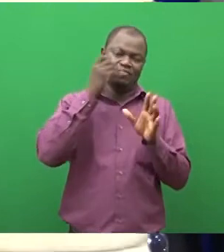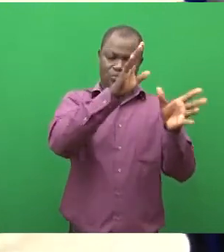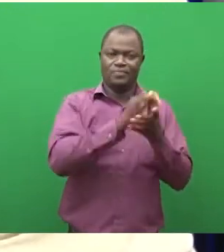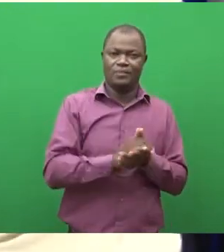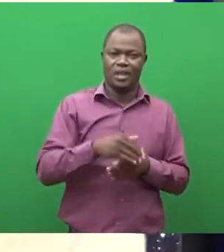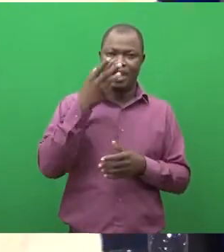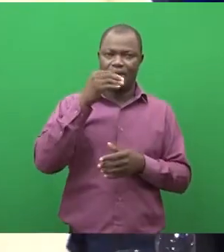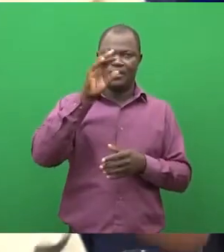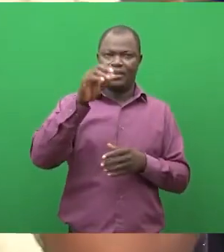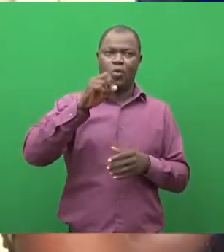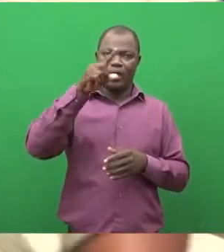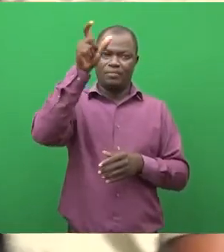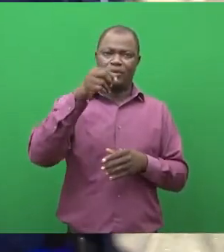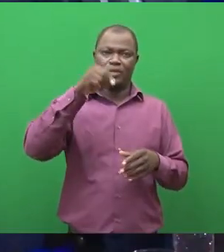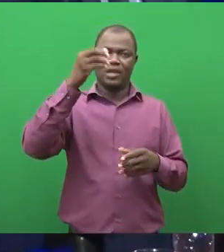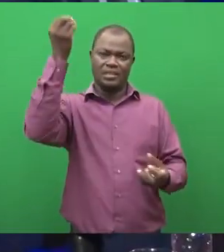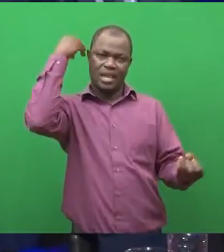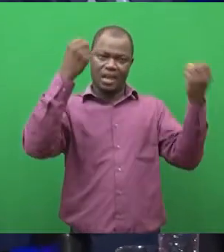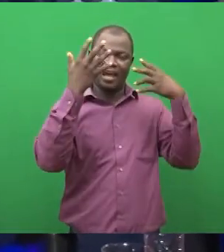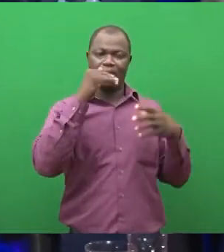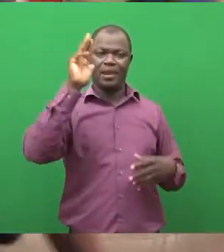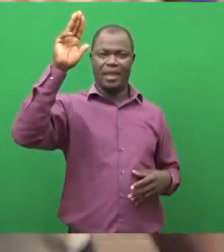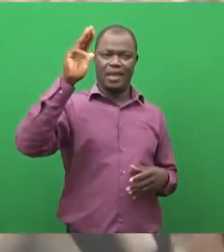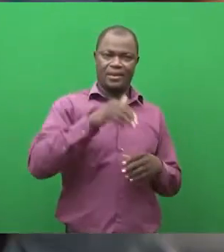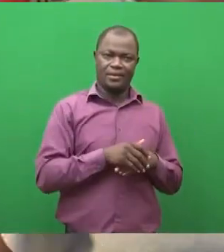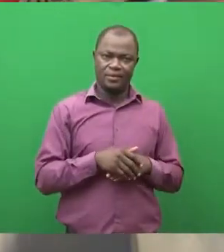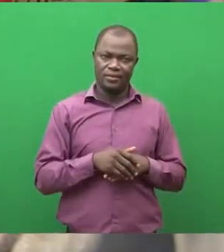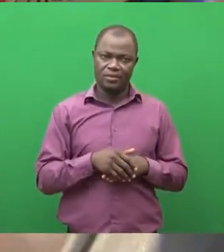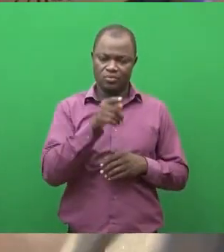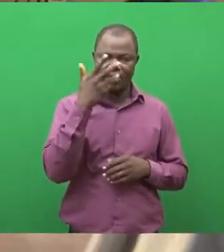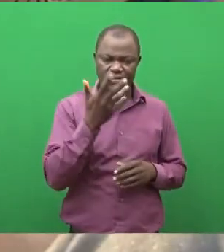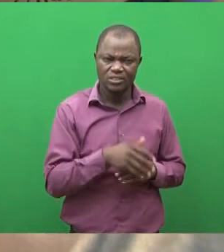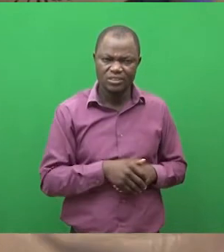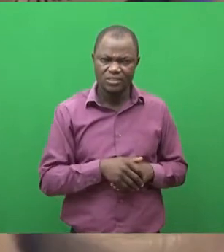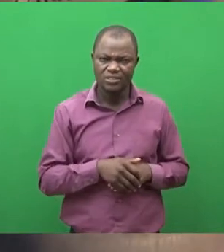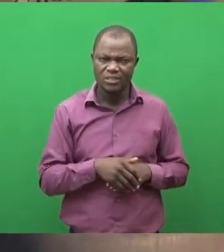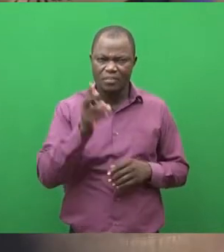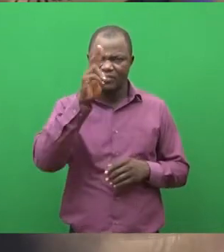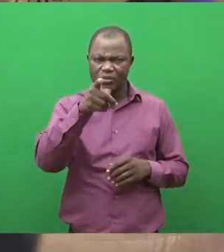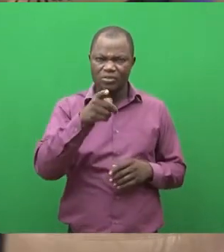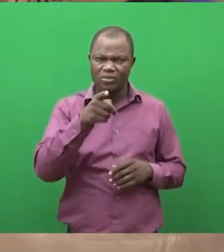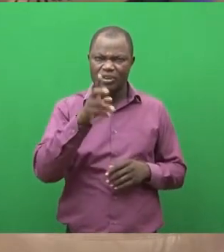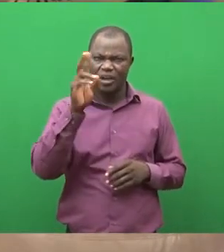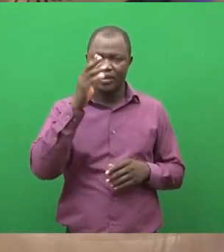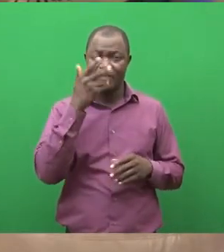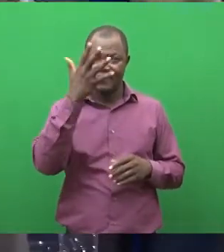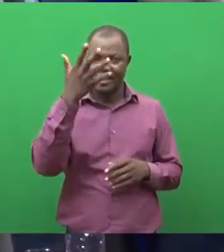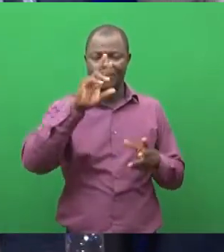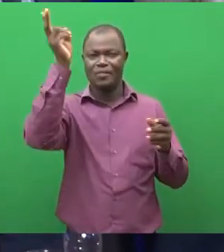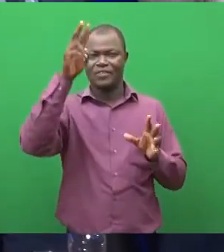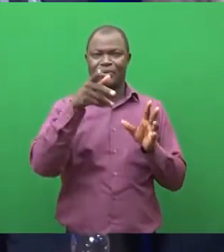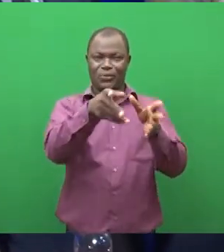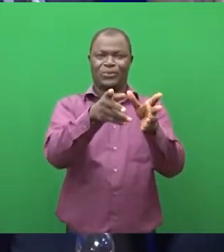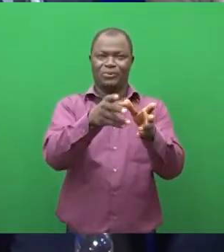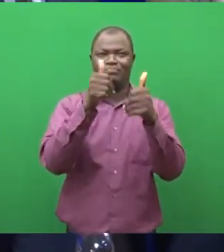Mumwe ari kuenda kuEastern Highlands, number 9. Kweone nambani? Masingo. Number 5,